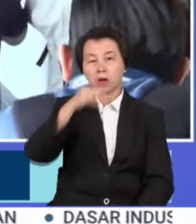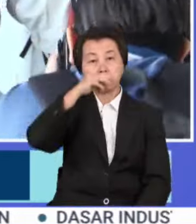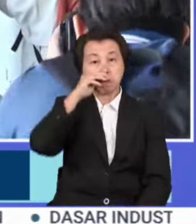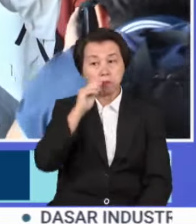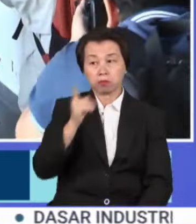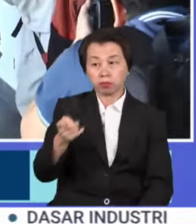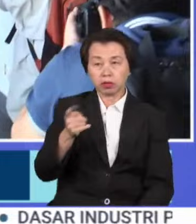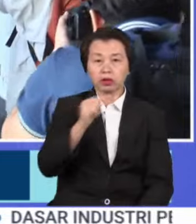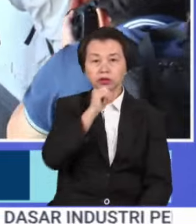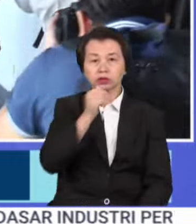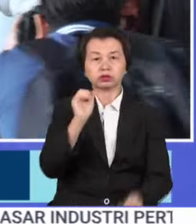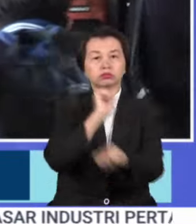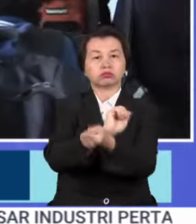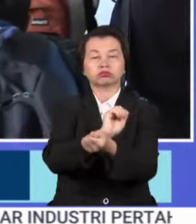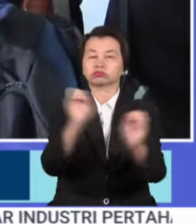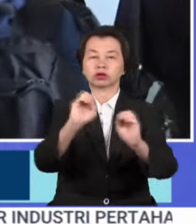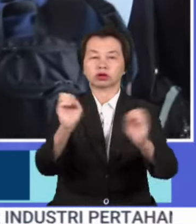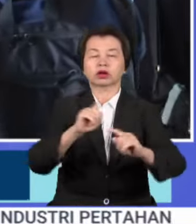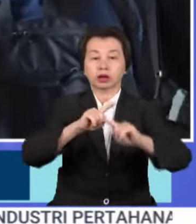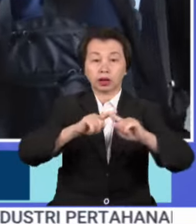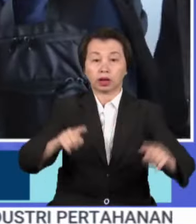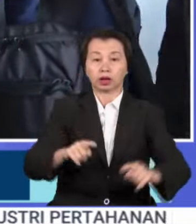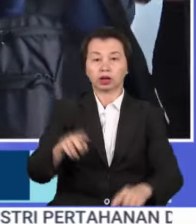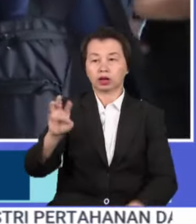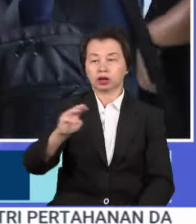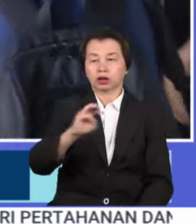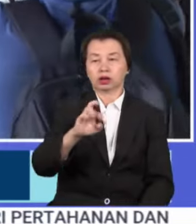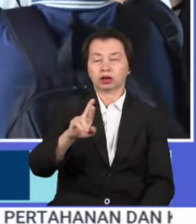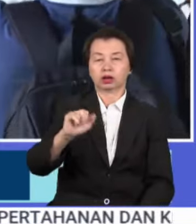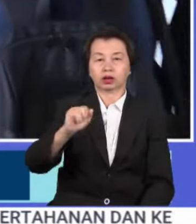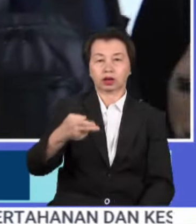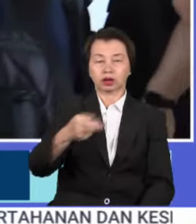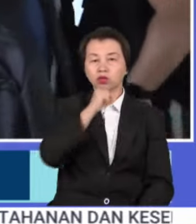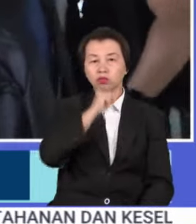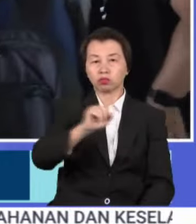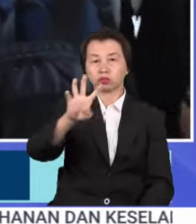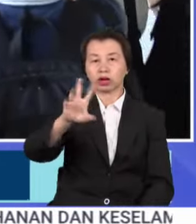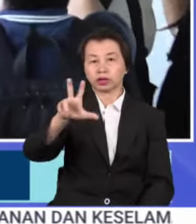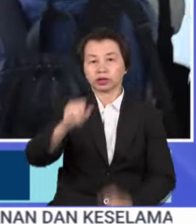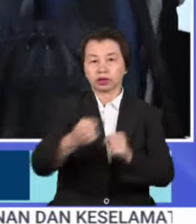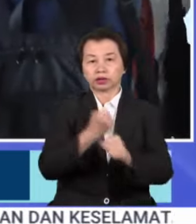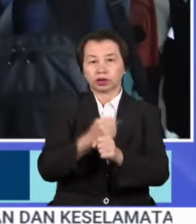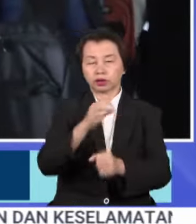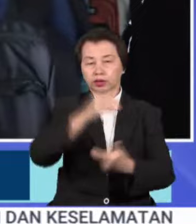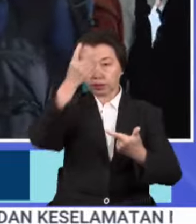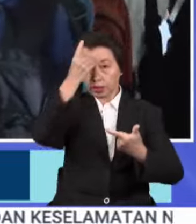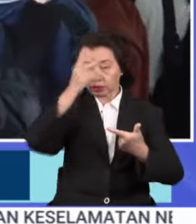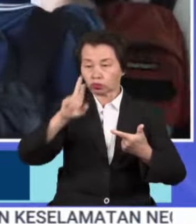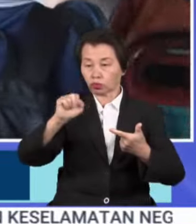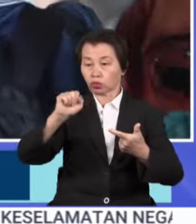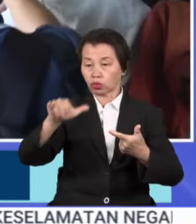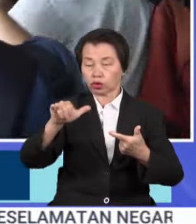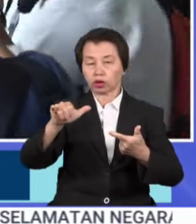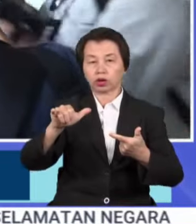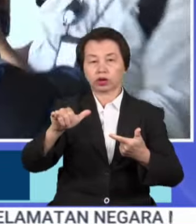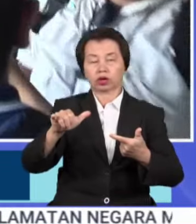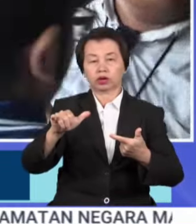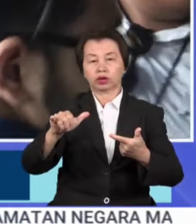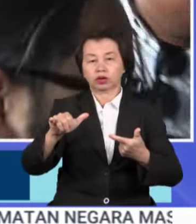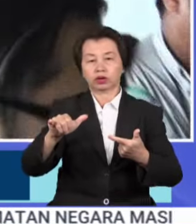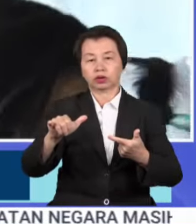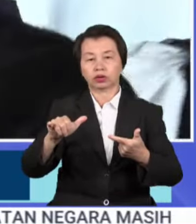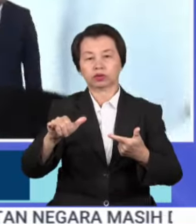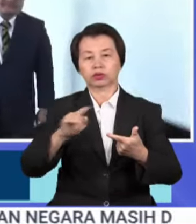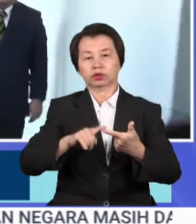Yassin tidak direman. Muhammad Rashidi Muhammad Said, 43 tahun, dan Datuk Roy atau nama sebenarnya Muhammad Hussein